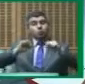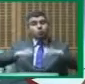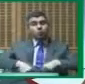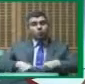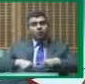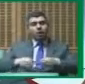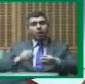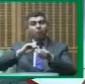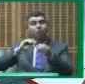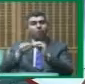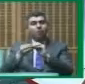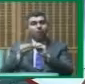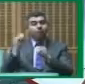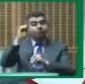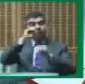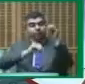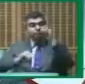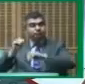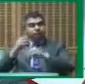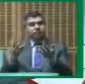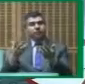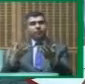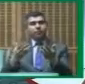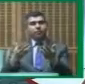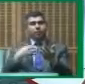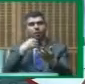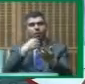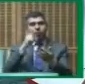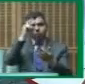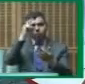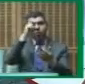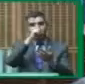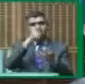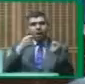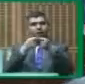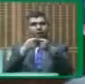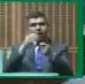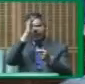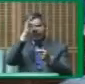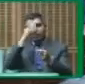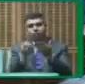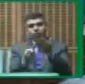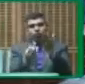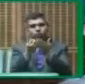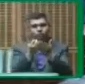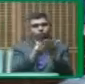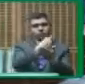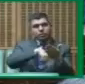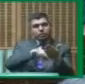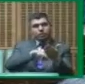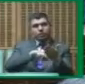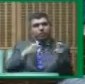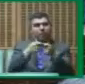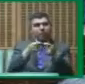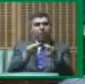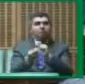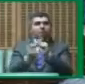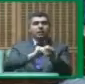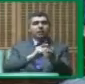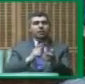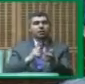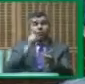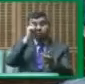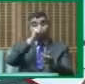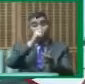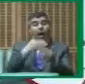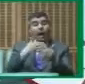يعالج هذا الاختلال. حنا إن شاء الله غادي نحسنوا مستوى الأداء ديال السياسات العمومية علما على أننا إن شاء